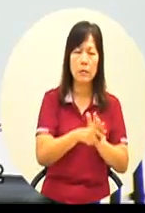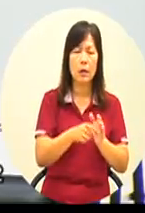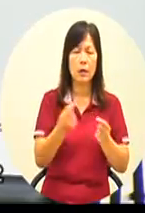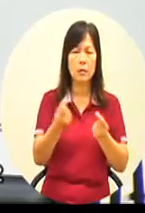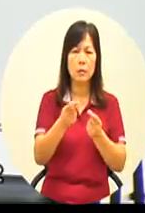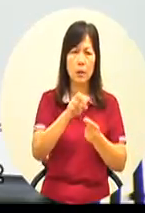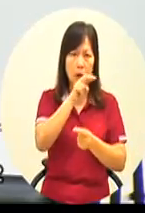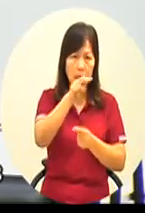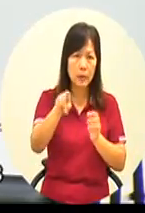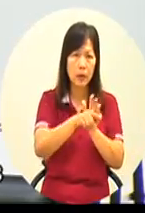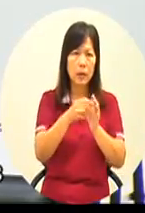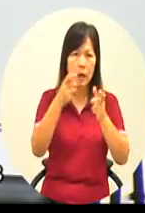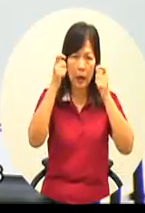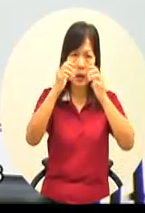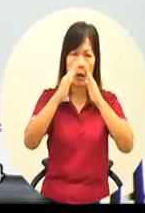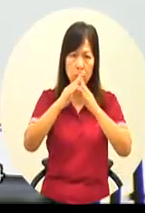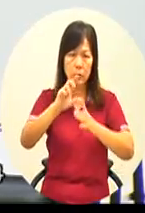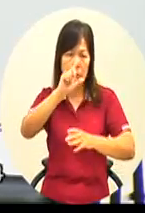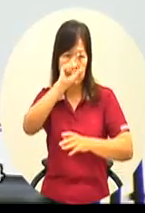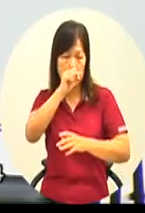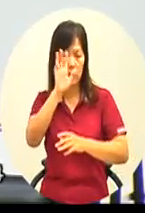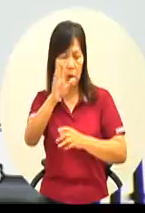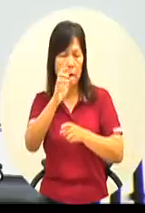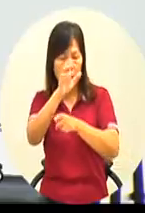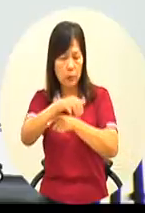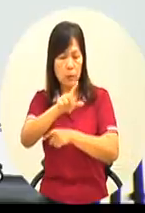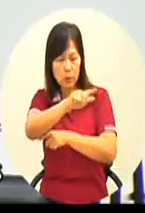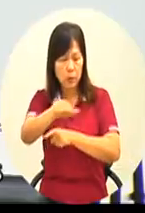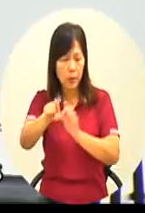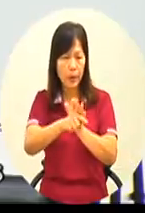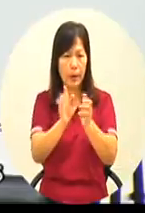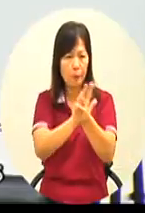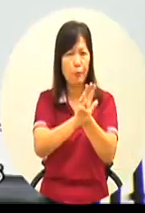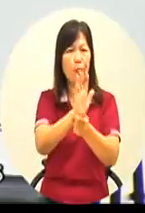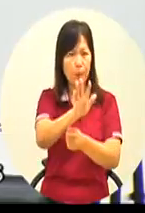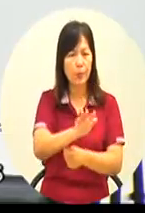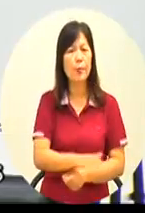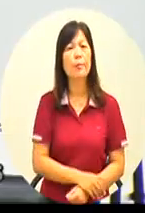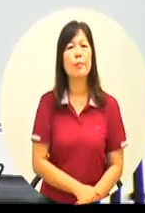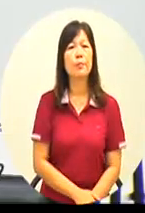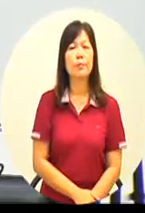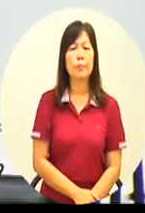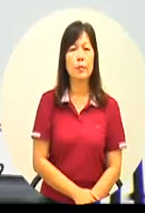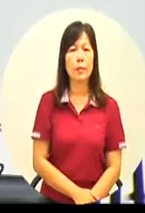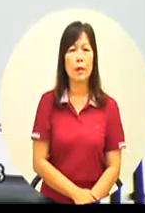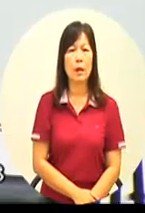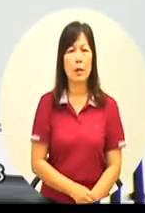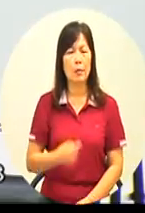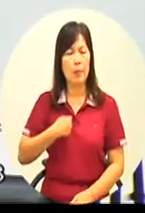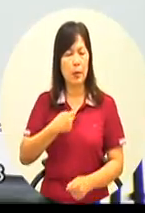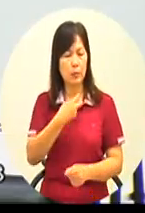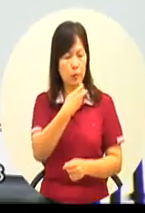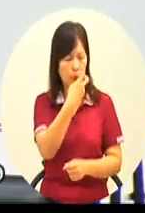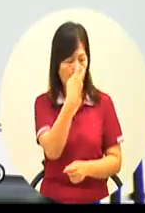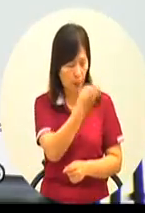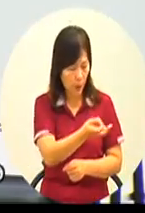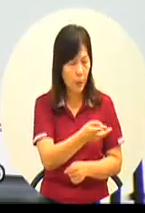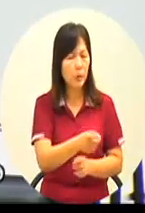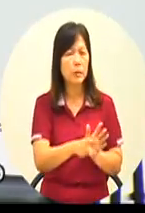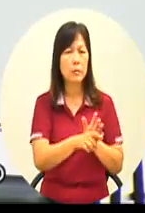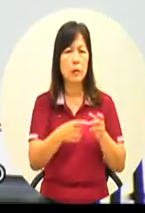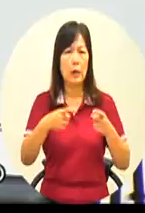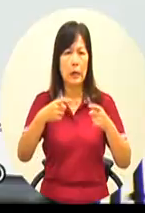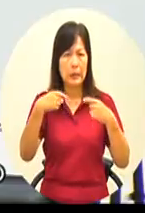以看到我们高雄特有的农产品来招待这些外宾。那在我们出访的时候，我们也常